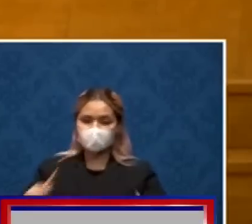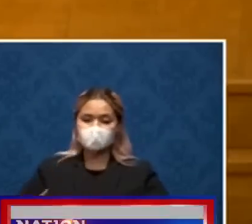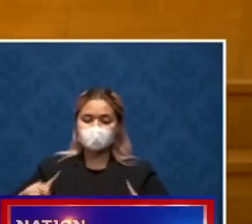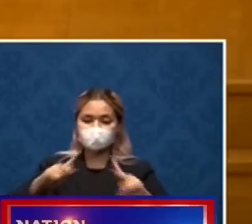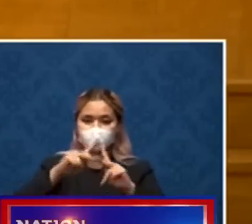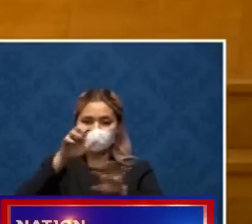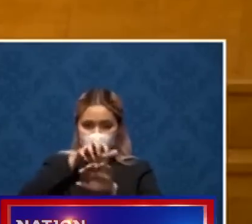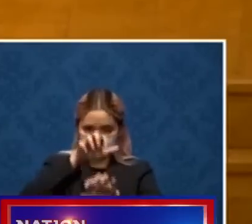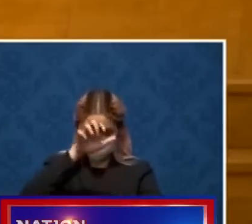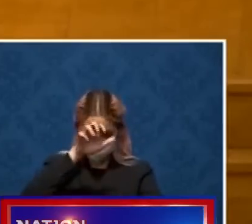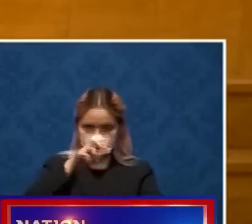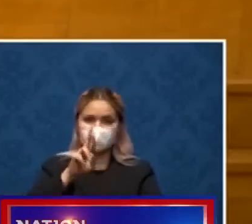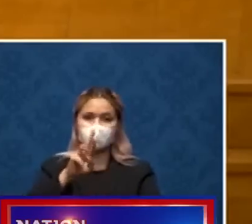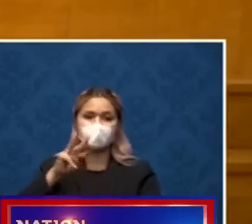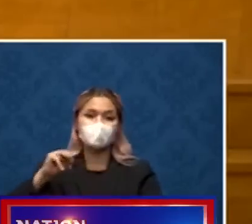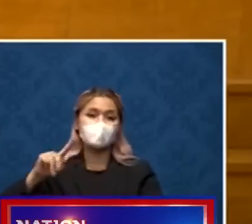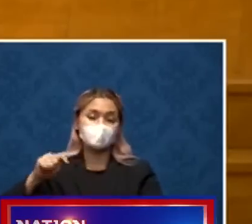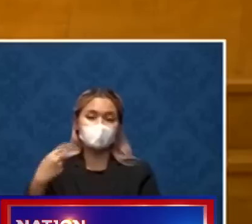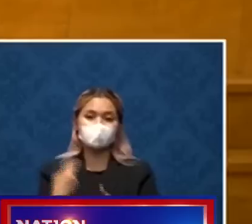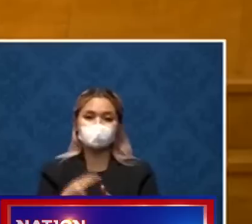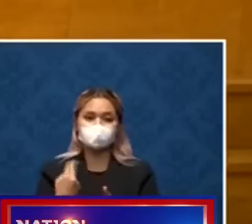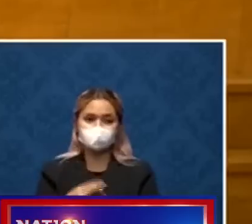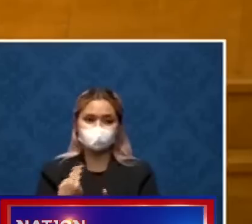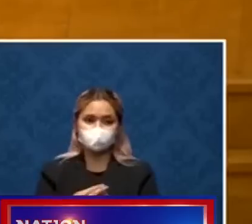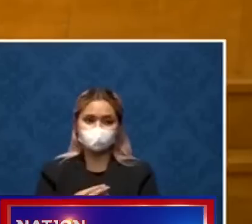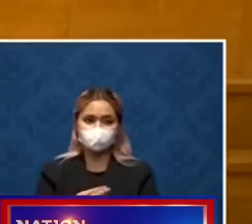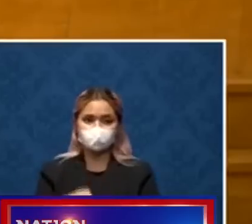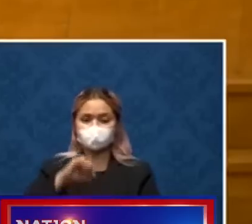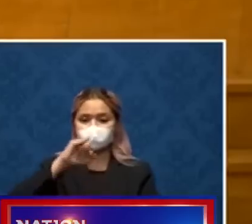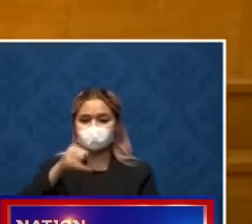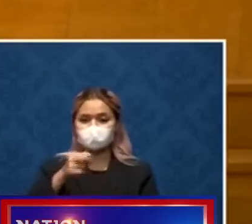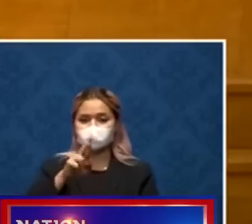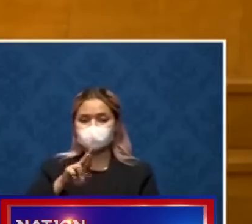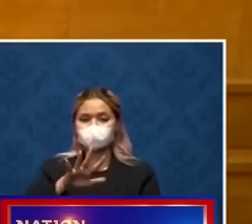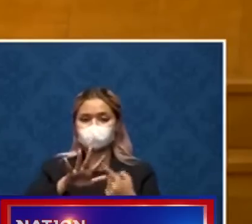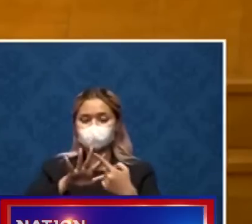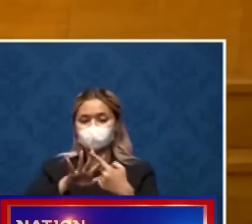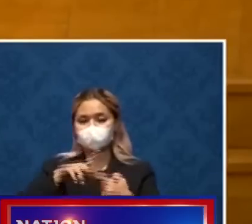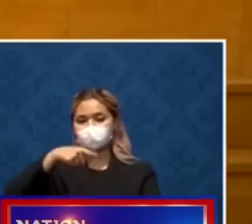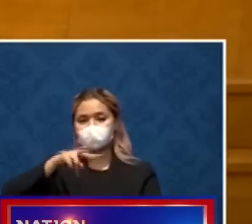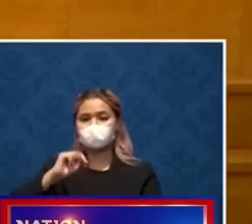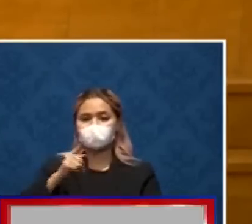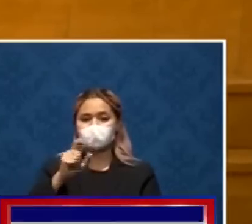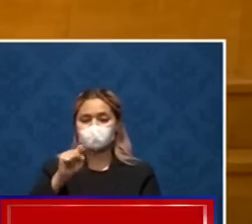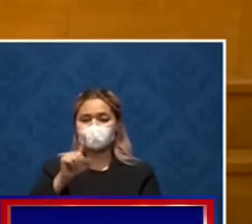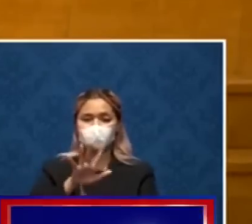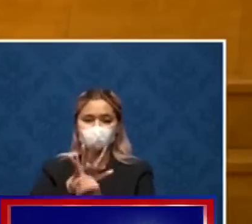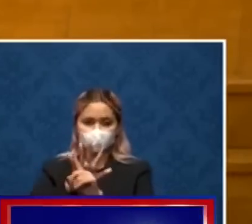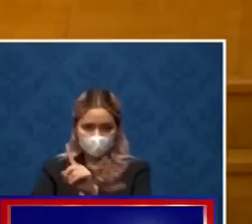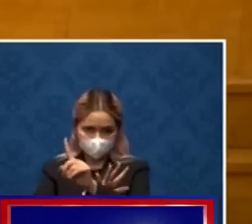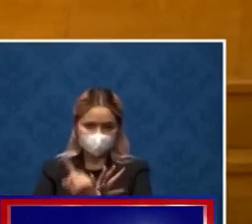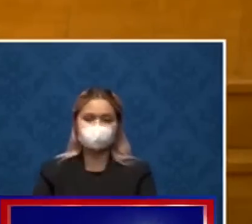ทยในขณะนั้นคือท่านรัฐมนตรีจรุพงษ์เรืองสุวรรณขออนุญาตเอ่ยนามเพราะเป็นความข้อเท็จจริงนะ